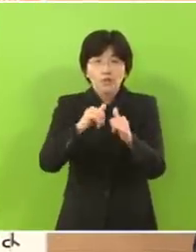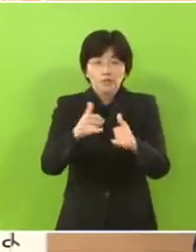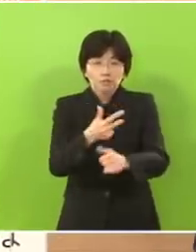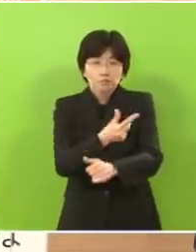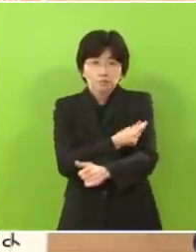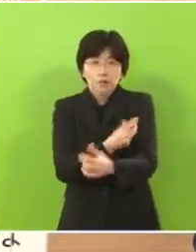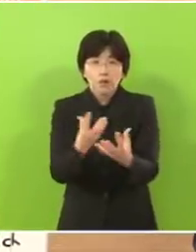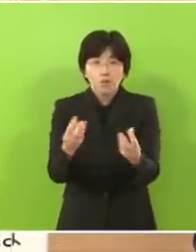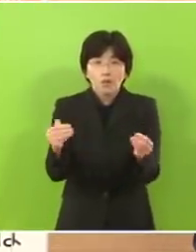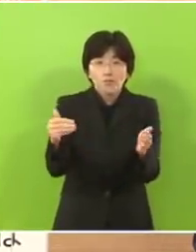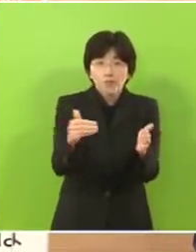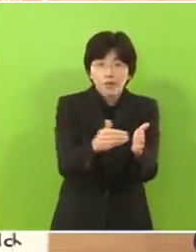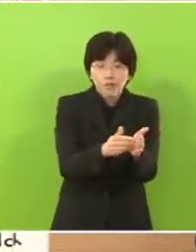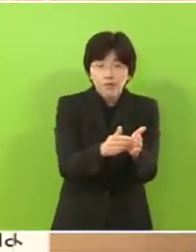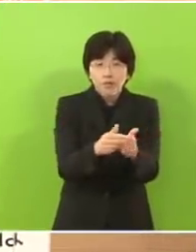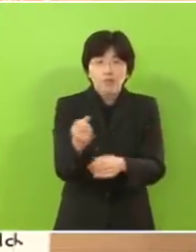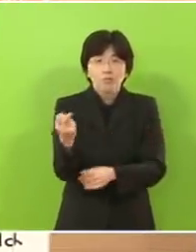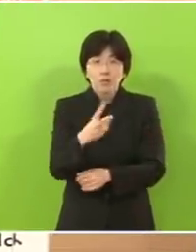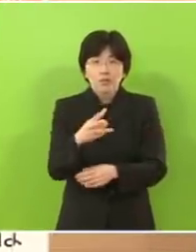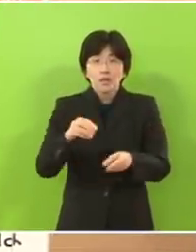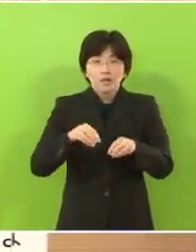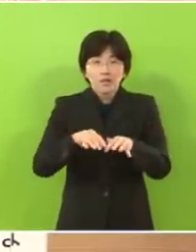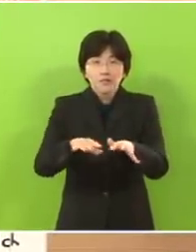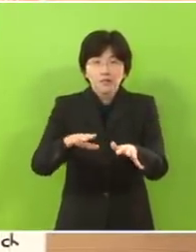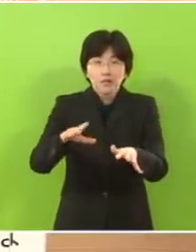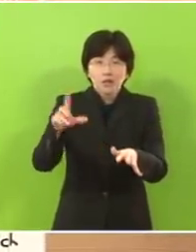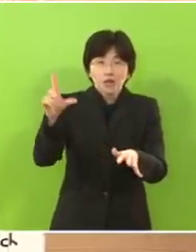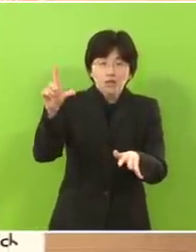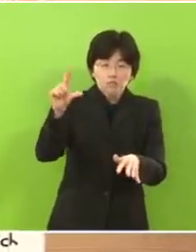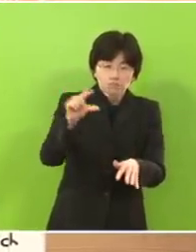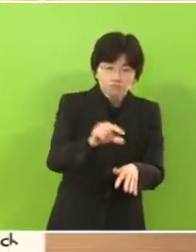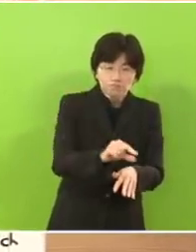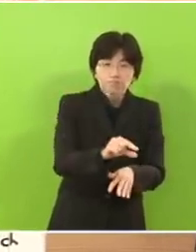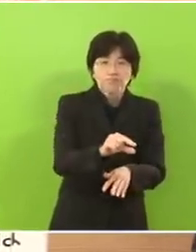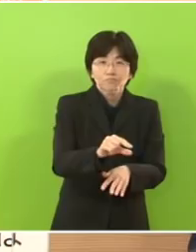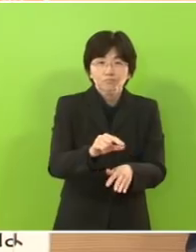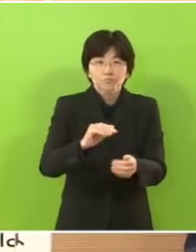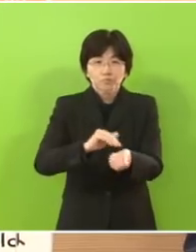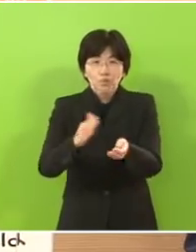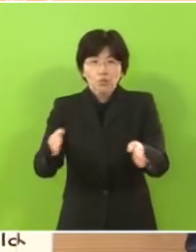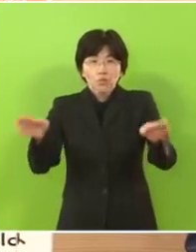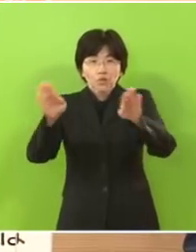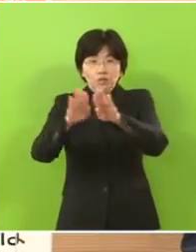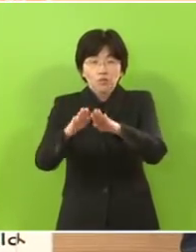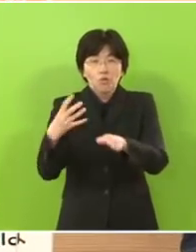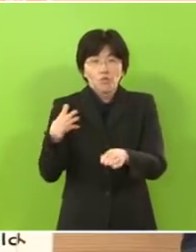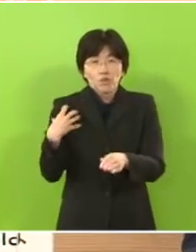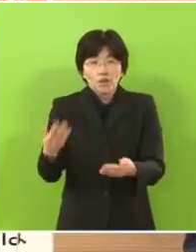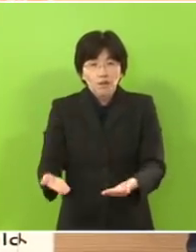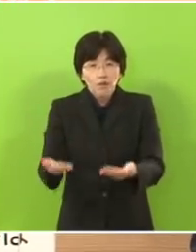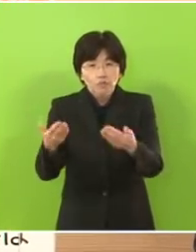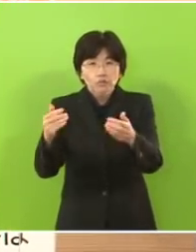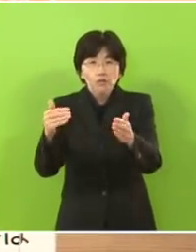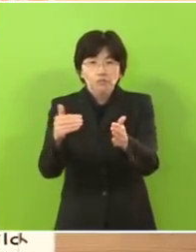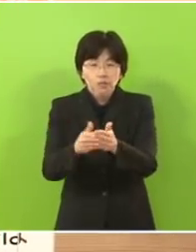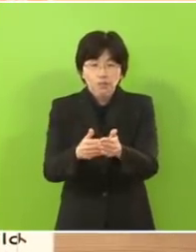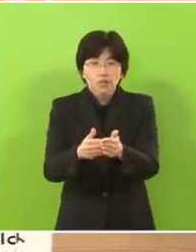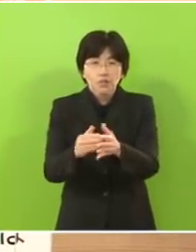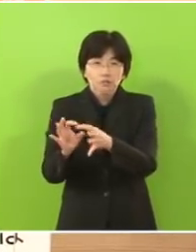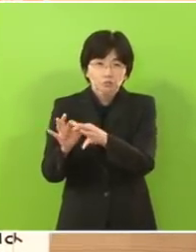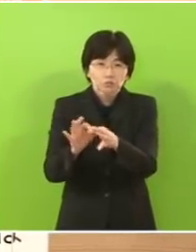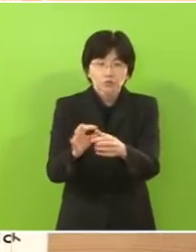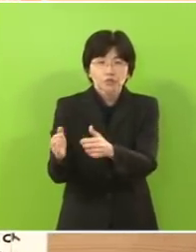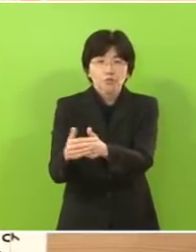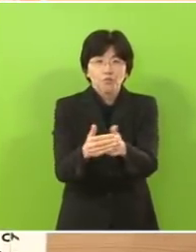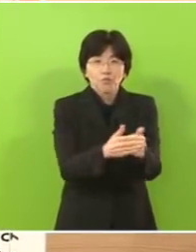が終了するまでそして汗腺の数イジュンが十分低下して医療機関の負担が軽減するまで引き続きご